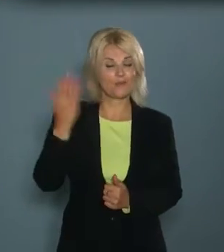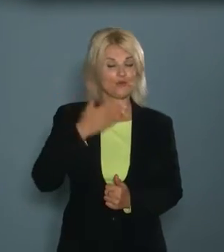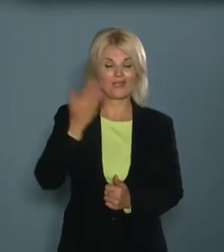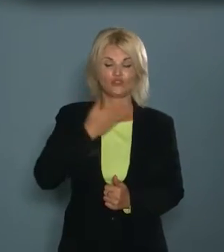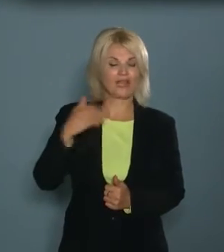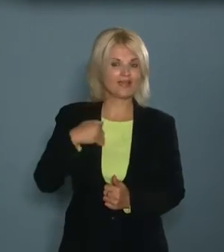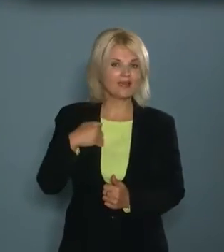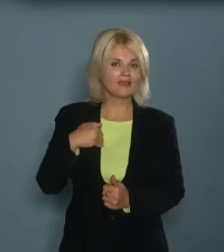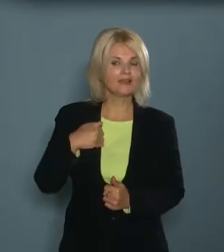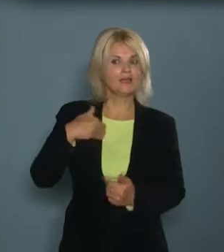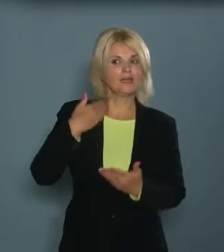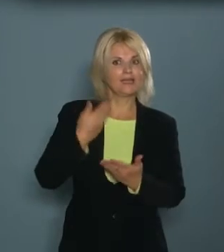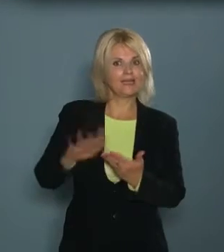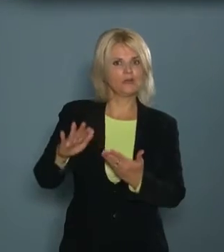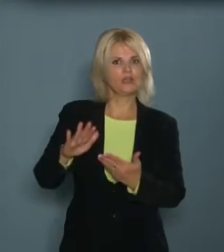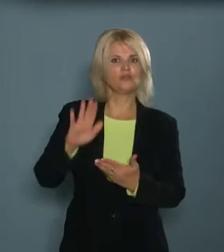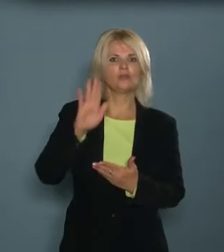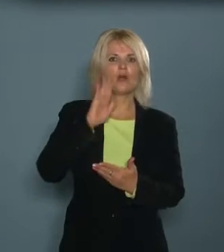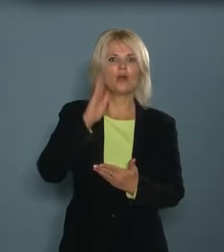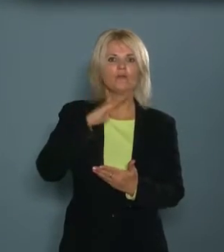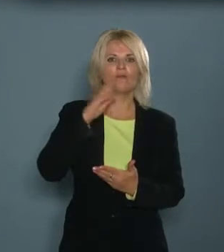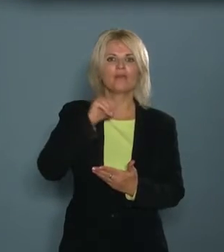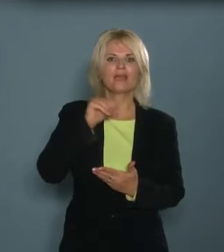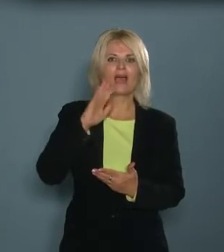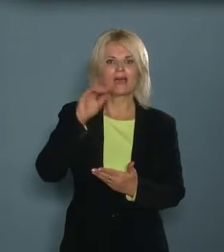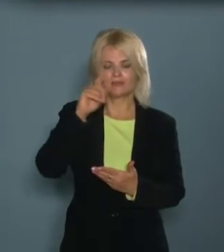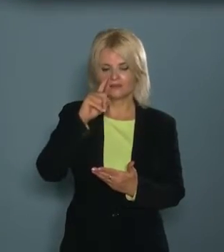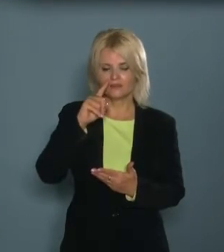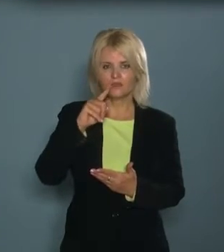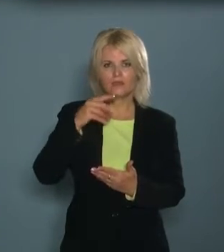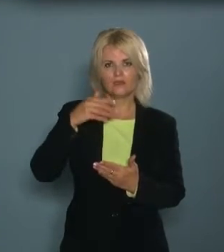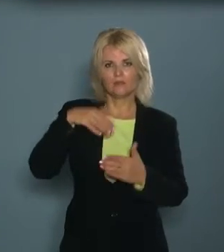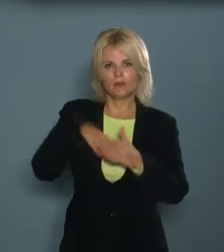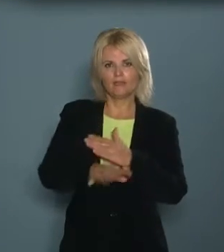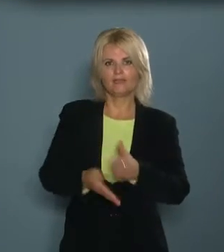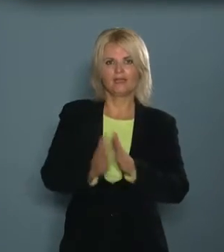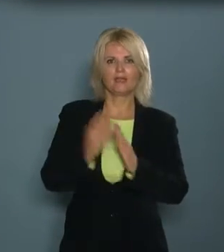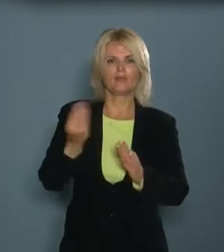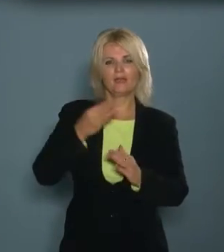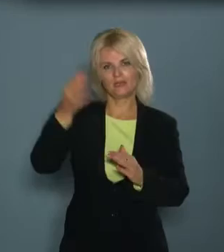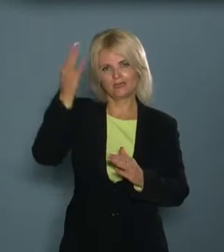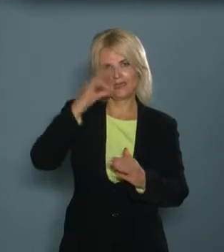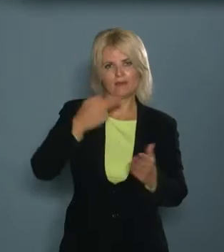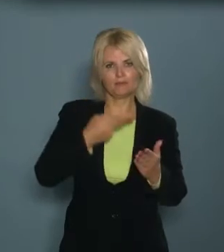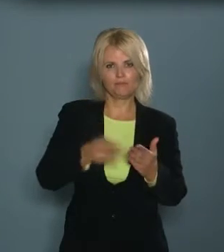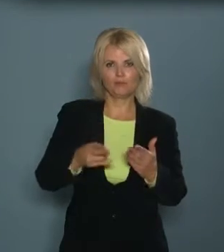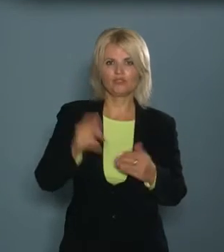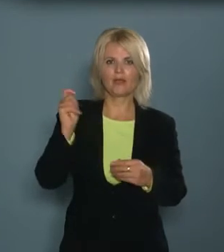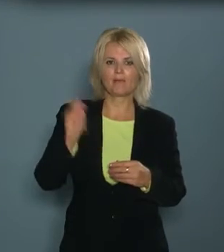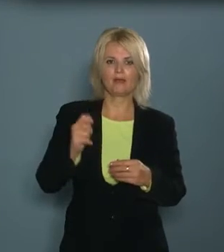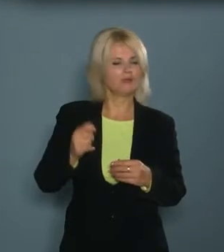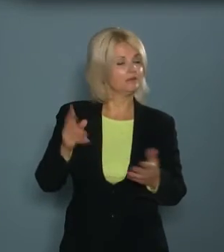nem. Kiutasított egy afgán menedékkérőt, mert a német illetékes bíróság úgy ítélte meg, hogy